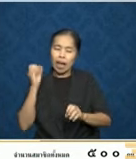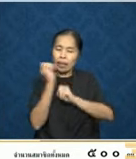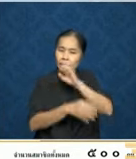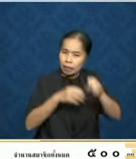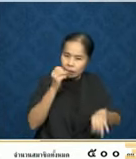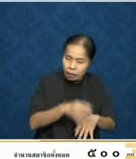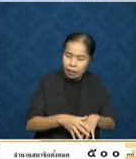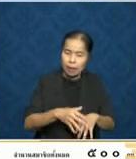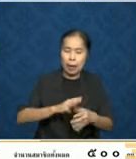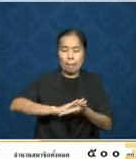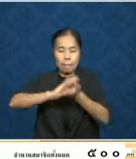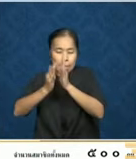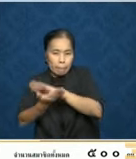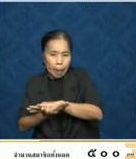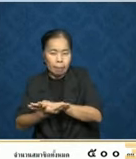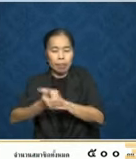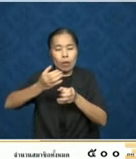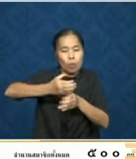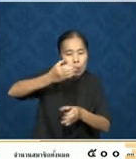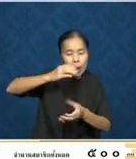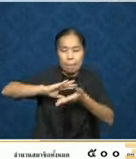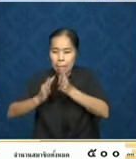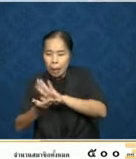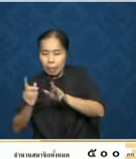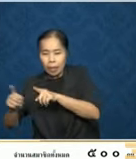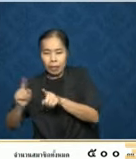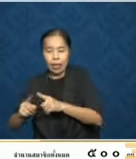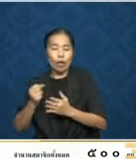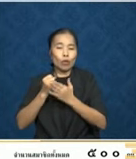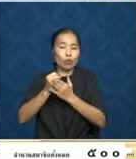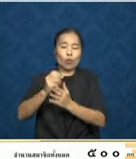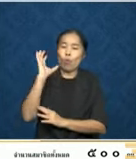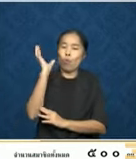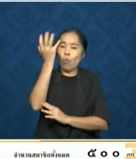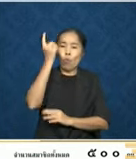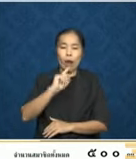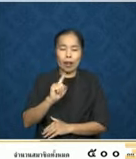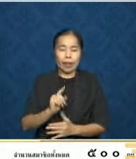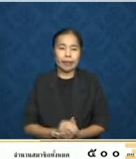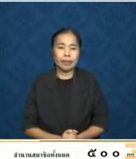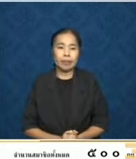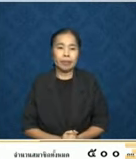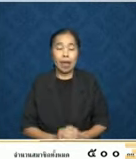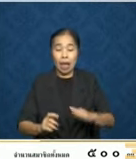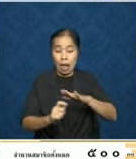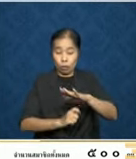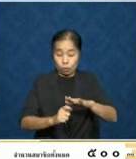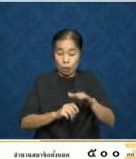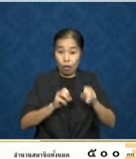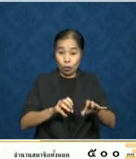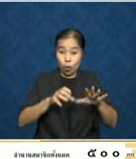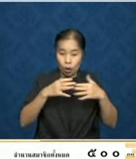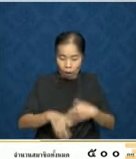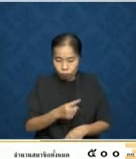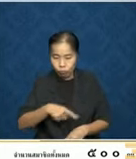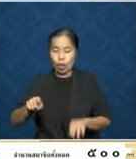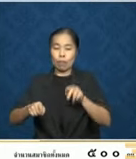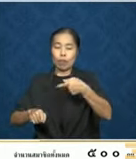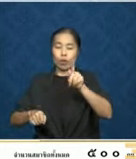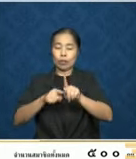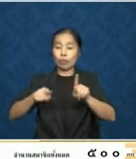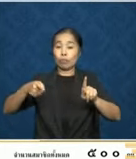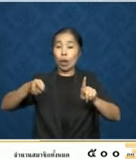ทำไมถึงต้องรีไซเคิลดียังไงแล้วมันจะช่วยโลกยังไงบ้างสไลด์ถัดไปค่ะ ม่ได้แค่อนุบาลซ้อนต่อค่ะคือป.1ถึงป.6เ